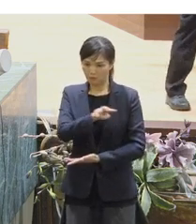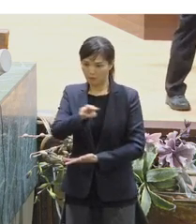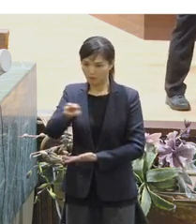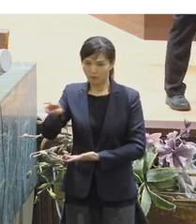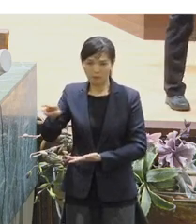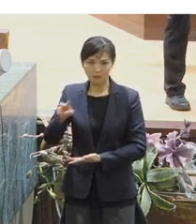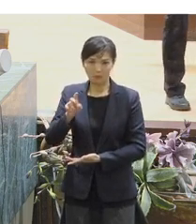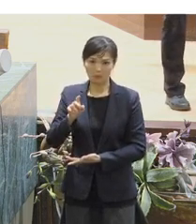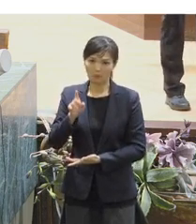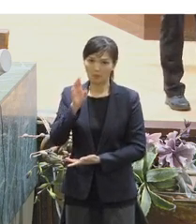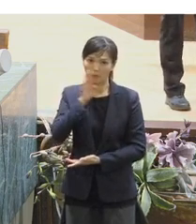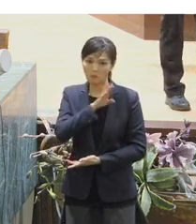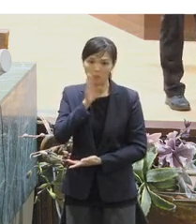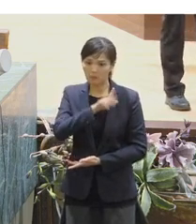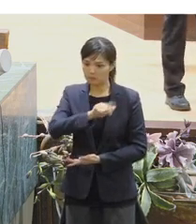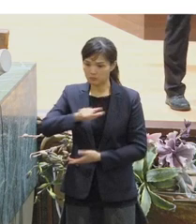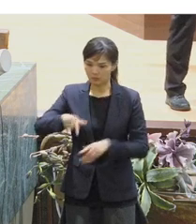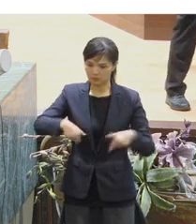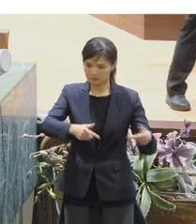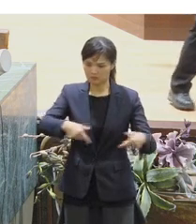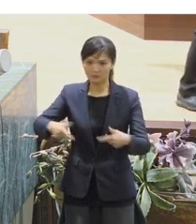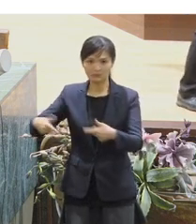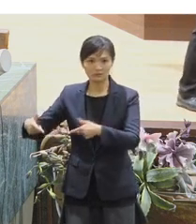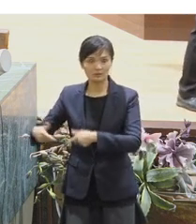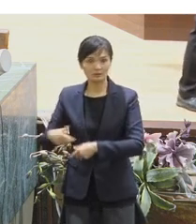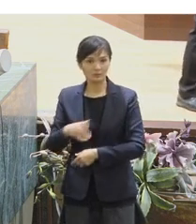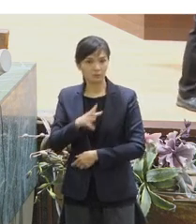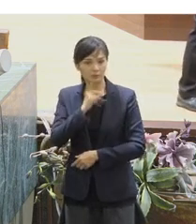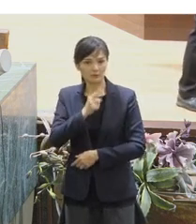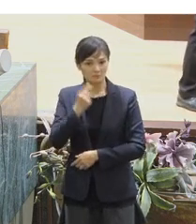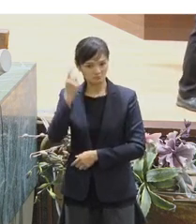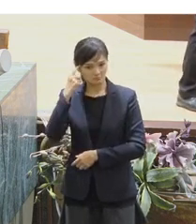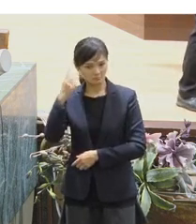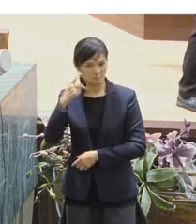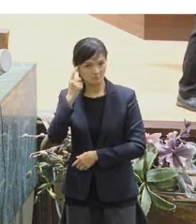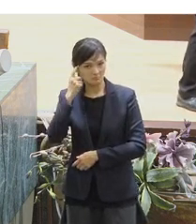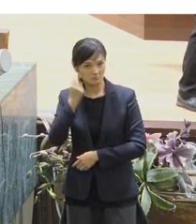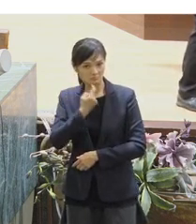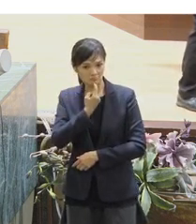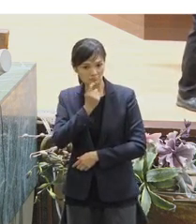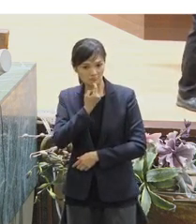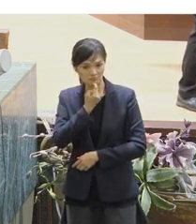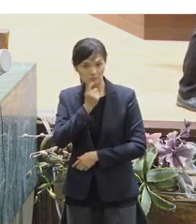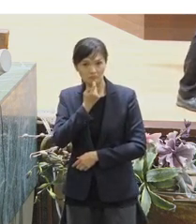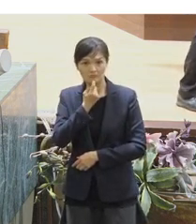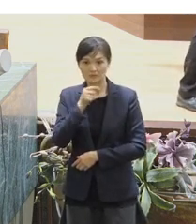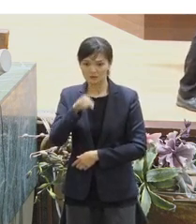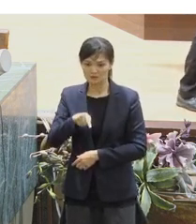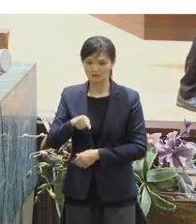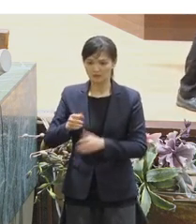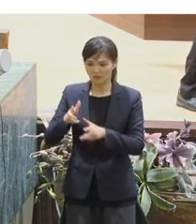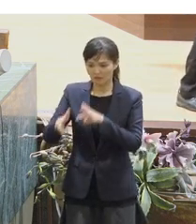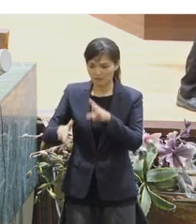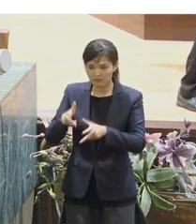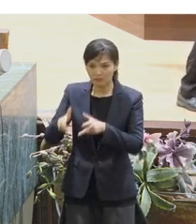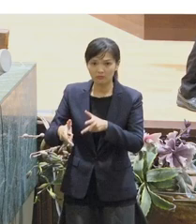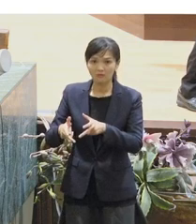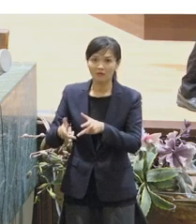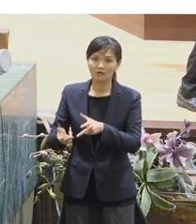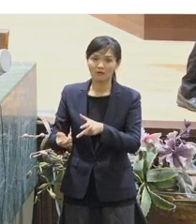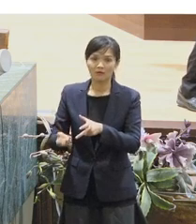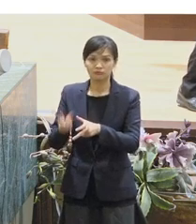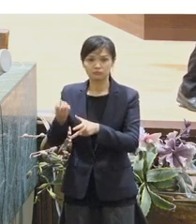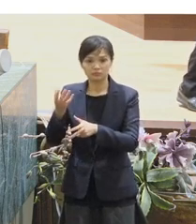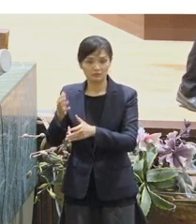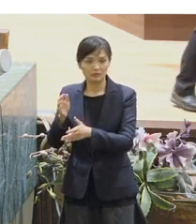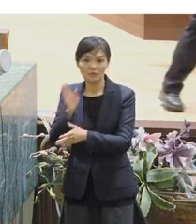种的事业废弃物。我们更怀疑的是什么？为什么这事业废弃物要用来掩